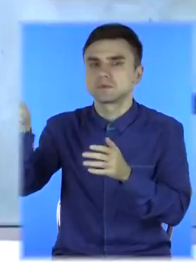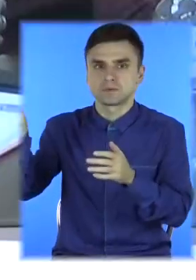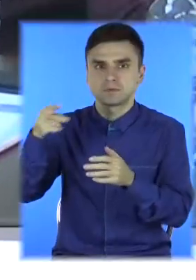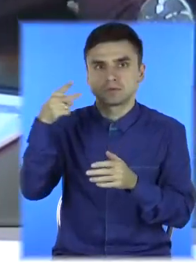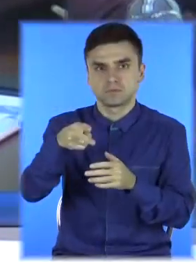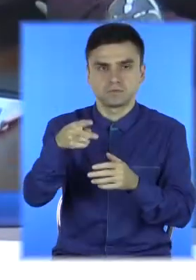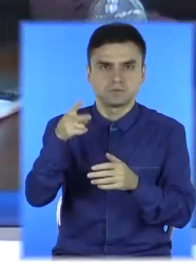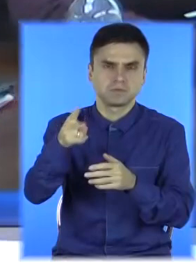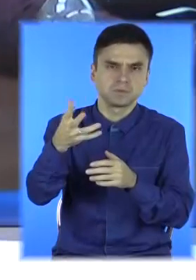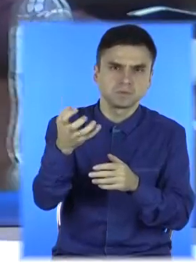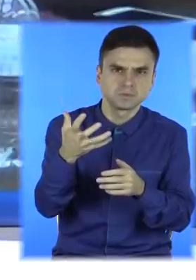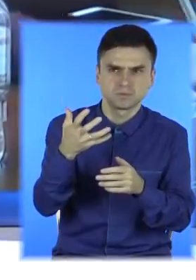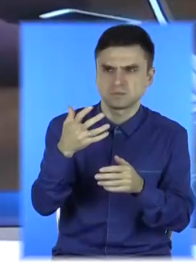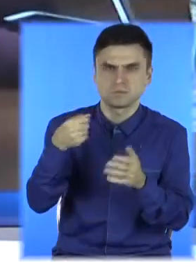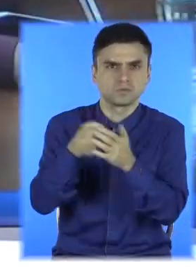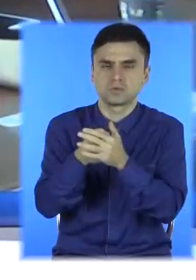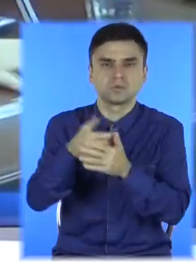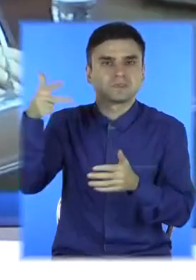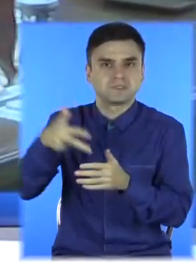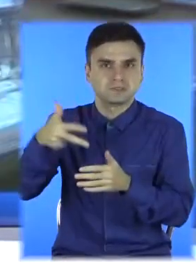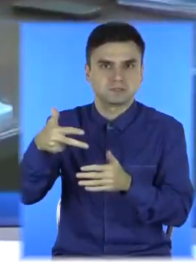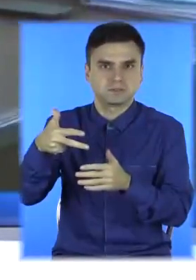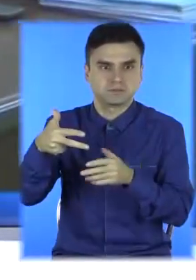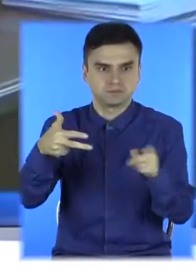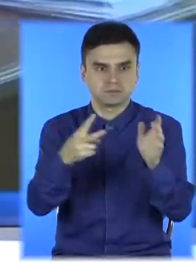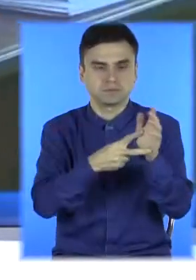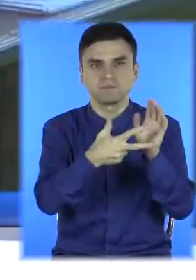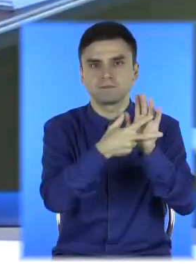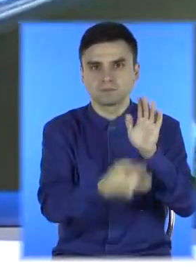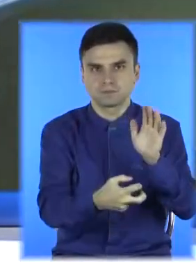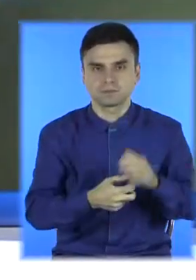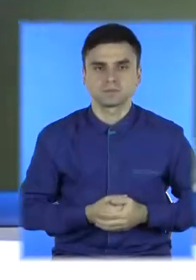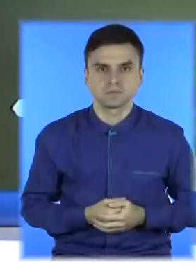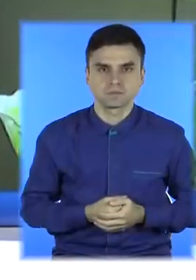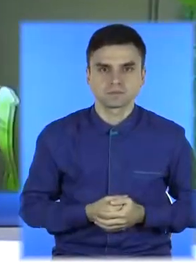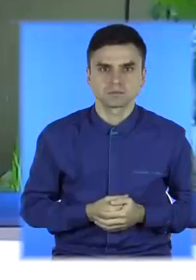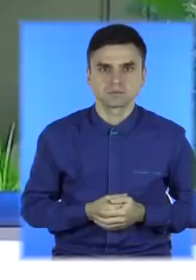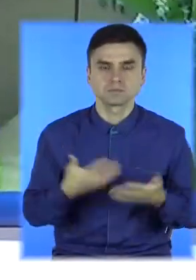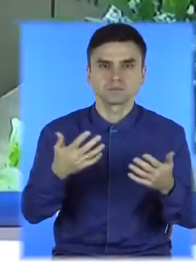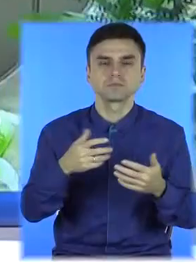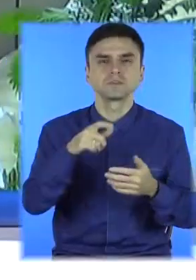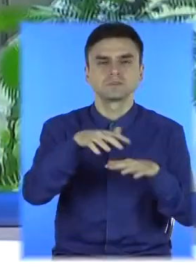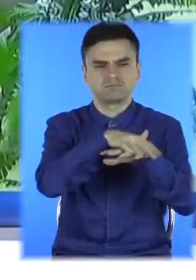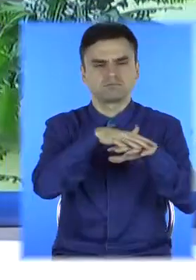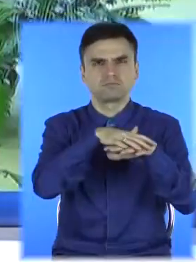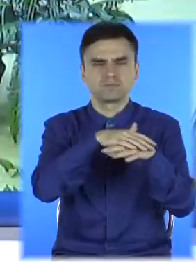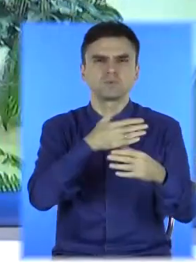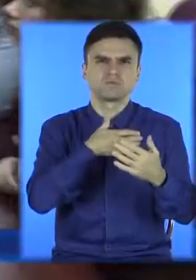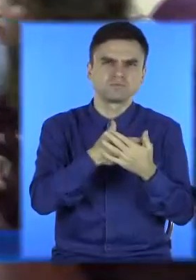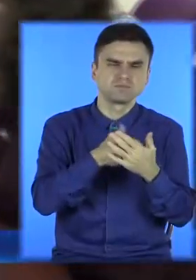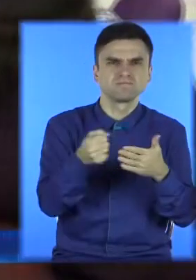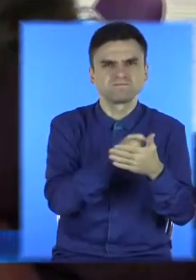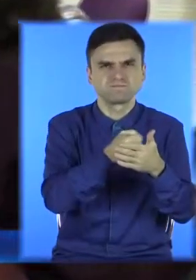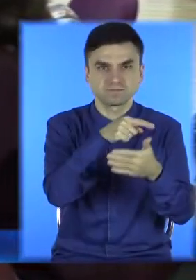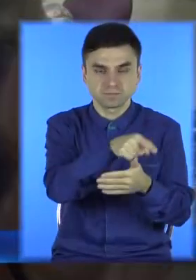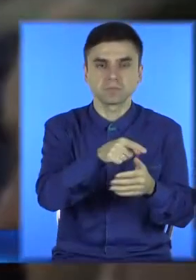Компенсація за забруднене повітря. Активісти просять висадити більше дерев на червоні. Про це вони розповіли під час акції «Година